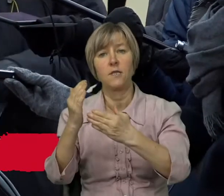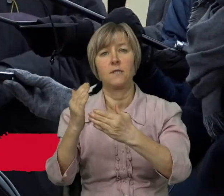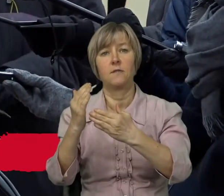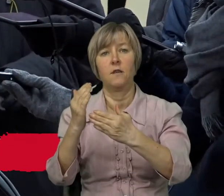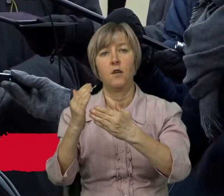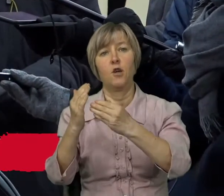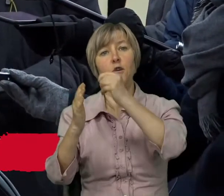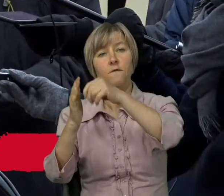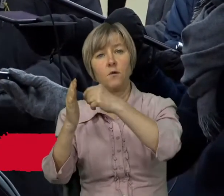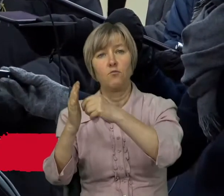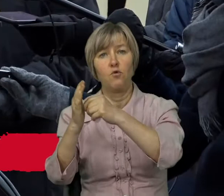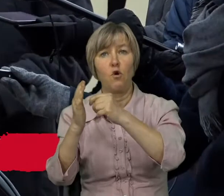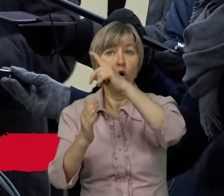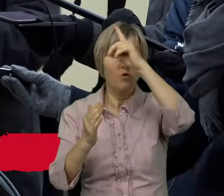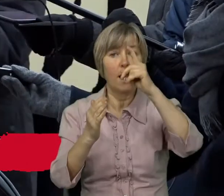zbudowali pomnik.